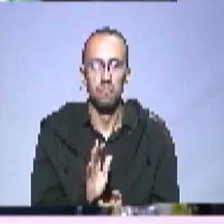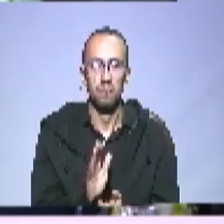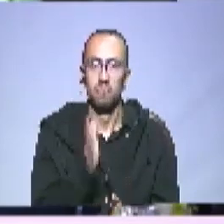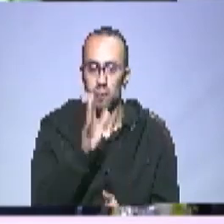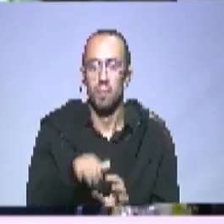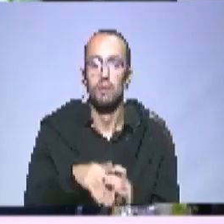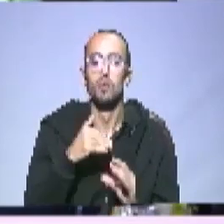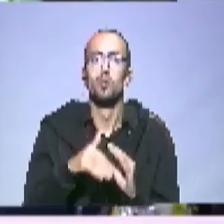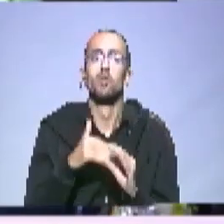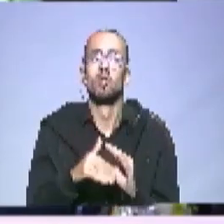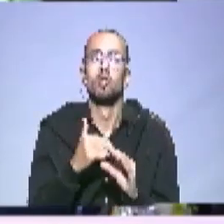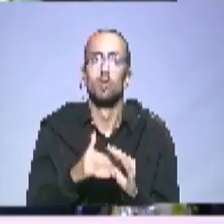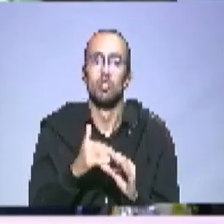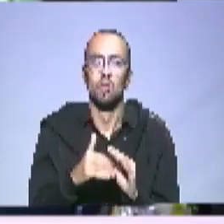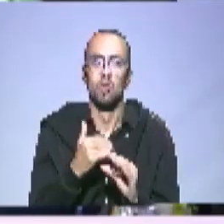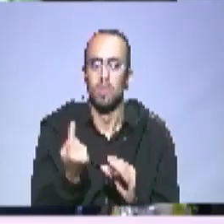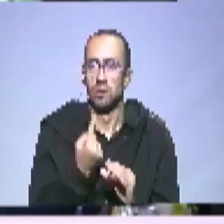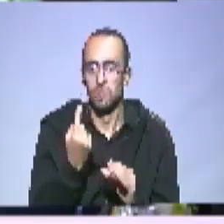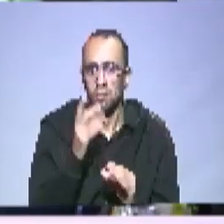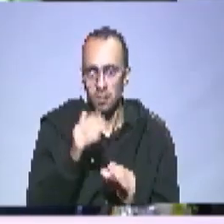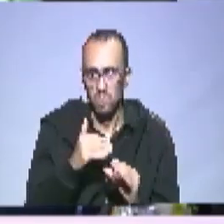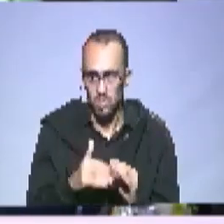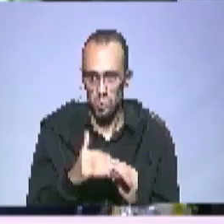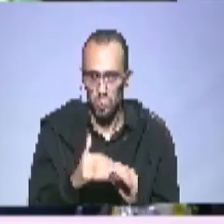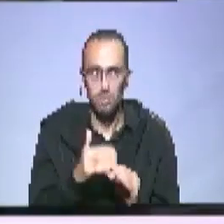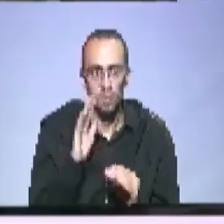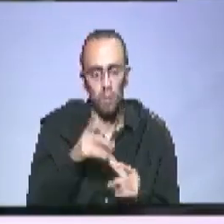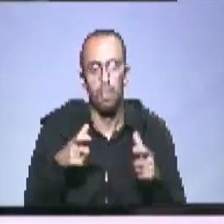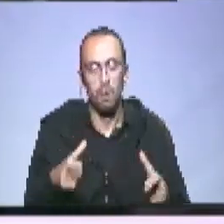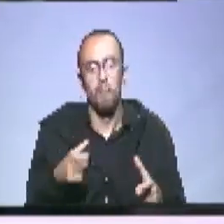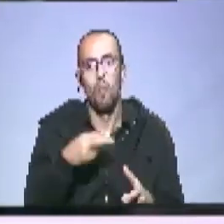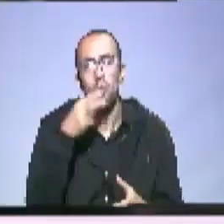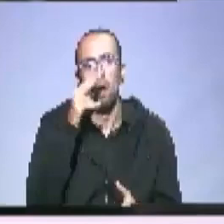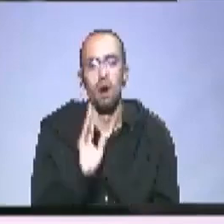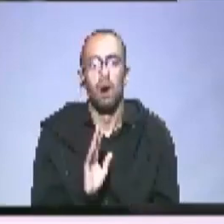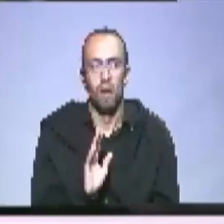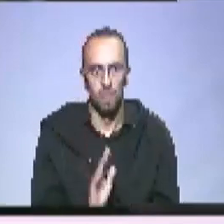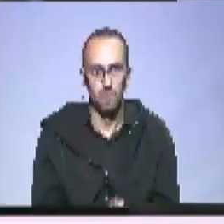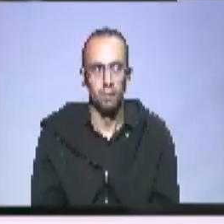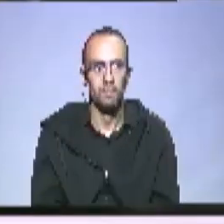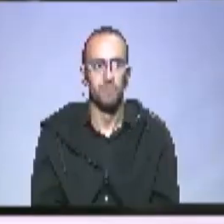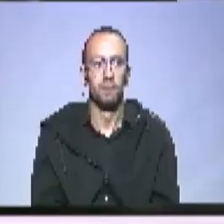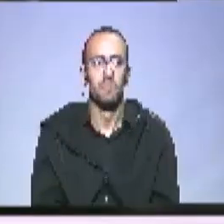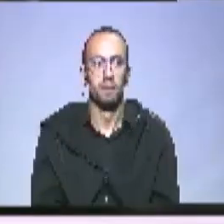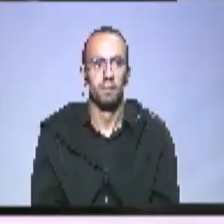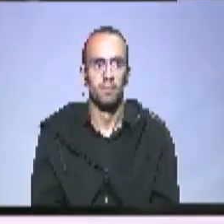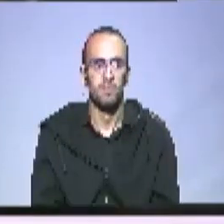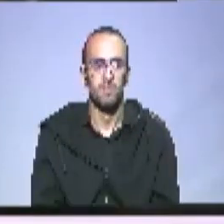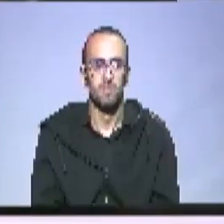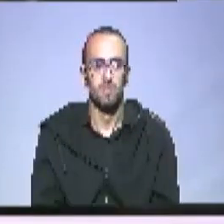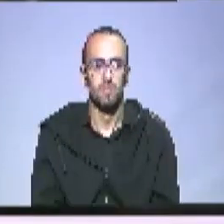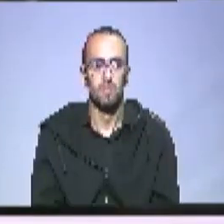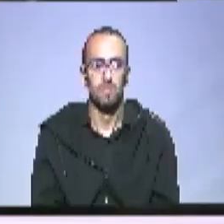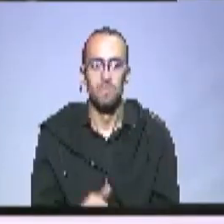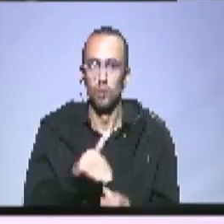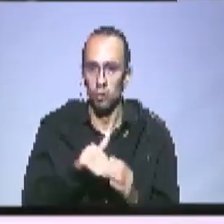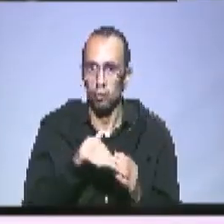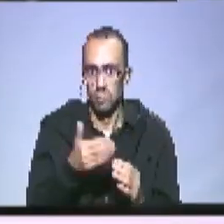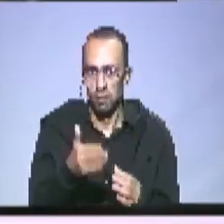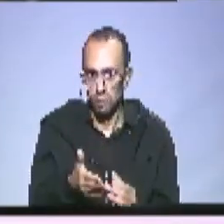نعمل بيه سندوتش كده يعني عادي خالص، وممكن نعمل بيه طبق مكرونه. حلو. ممكن نعمل بيه سندوتش